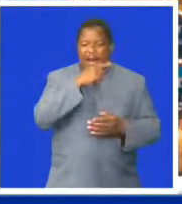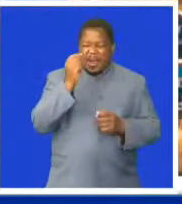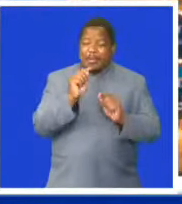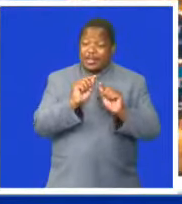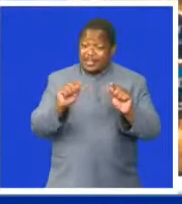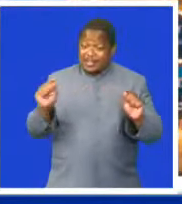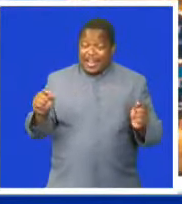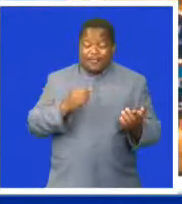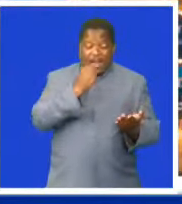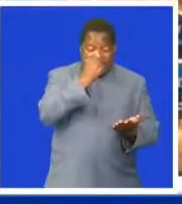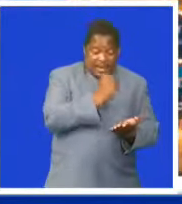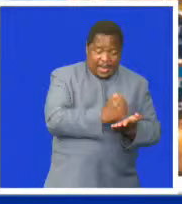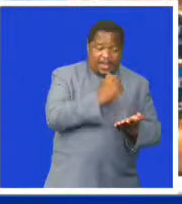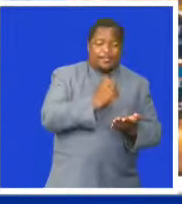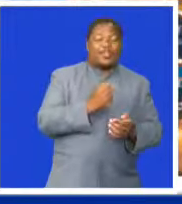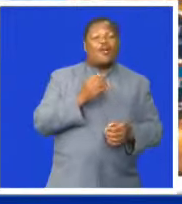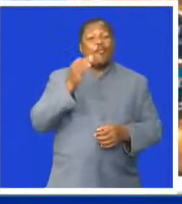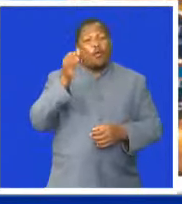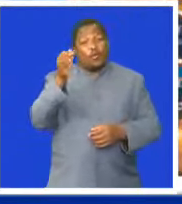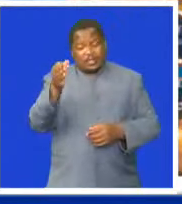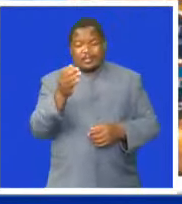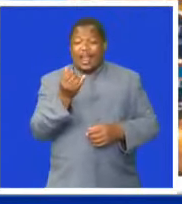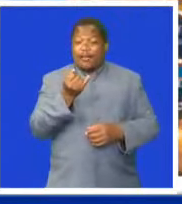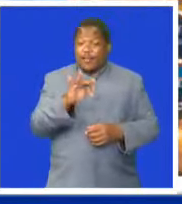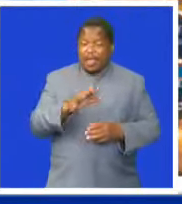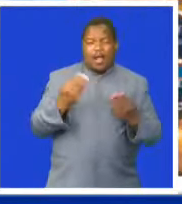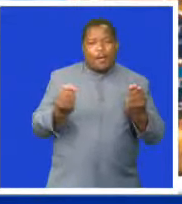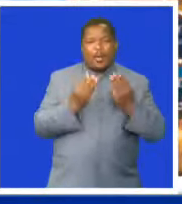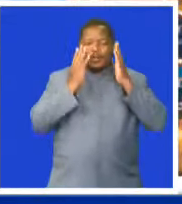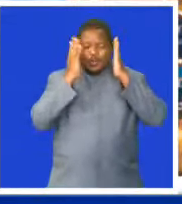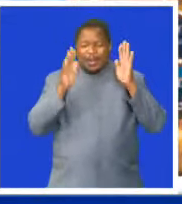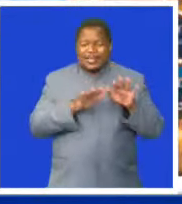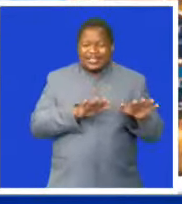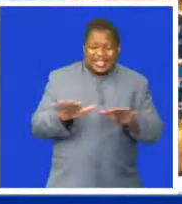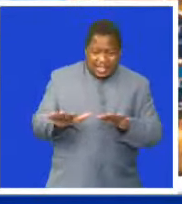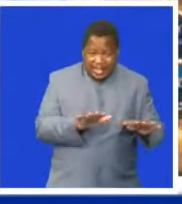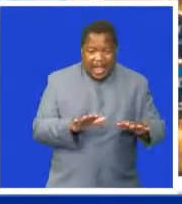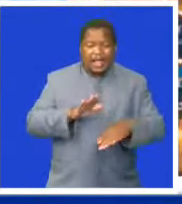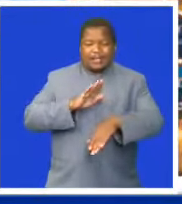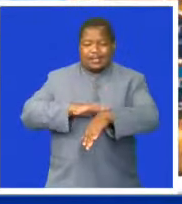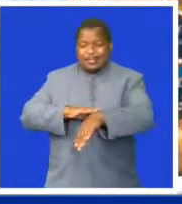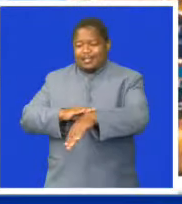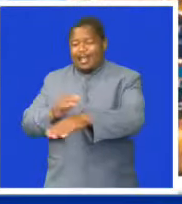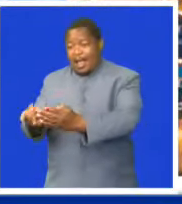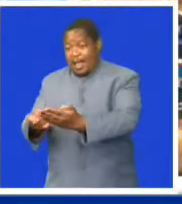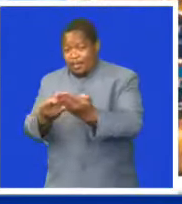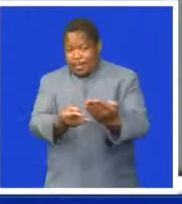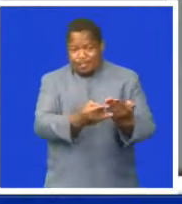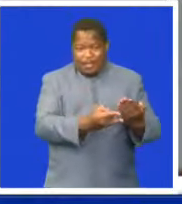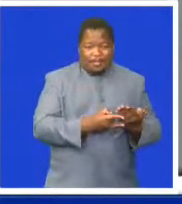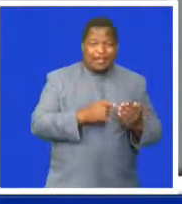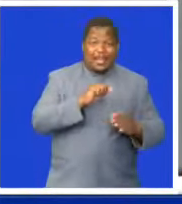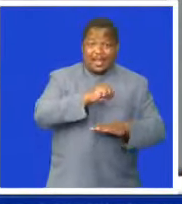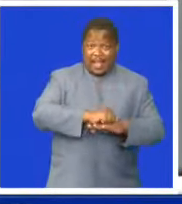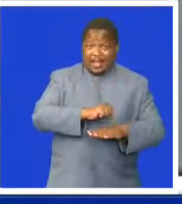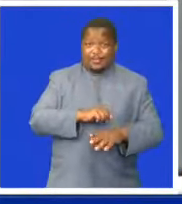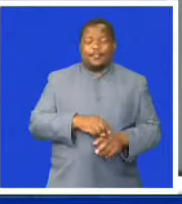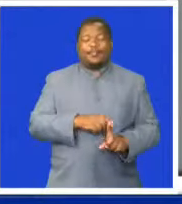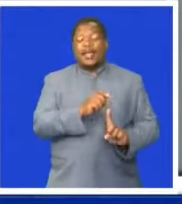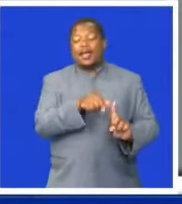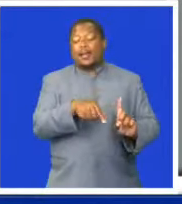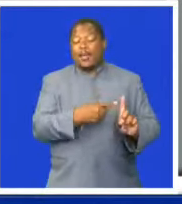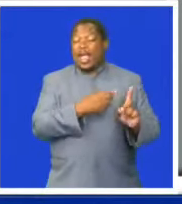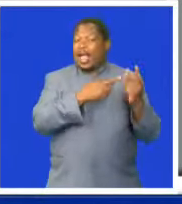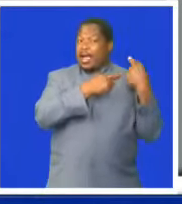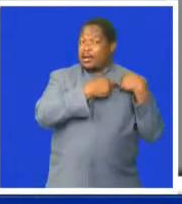etindzaweni letehlukahlukene lapha eveni. Lokhu-ke kuvete umchumanisi waleli bandla uWandile Mavuso. Libandla